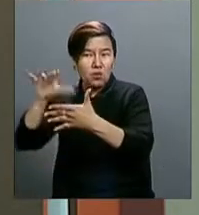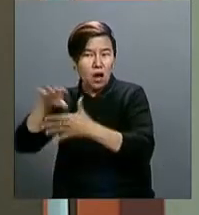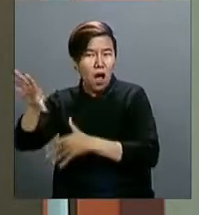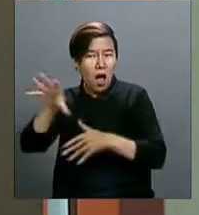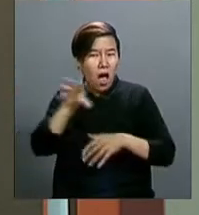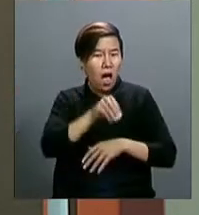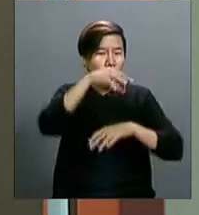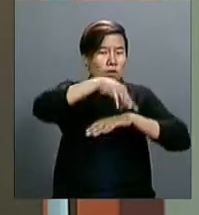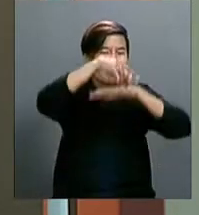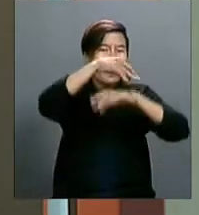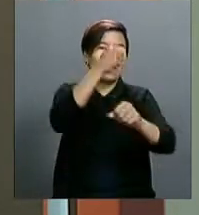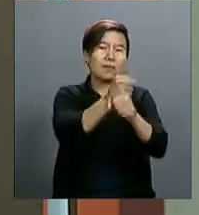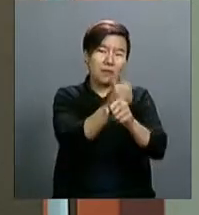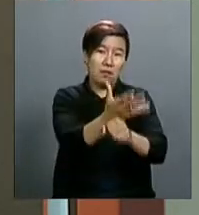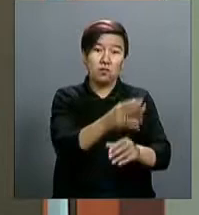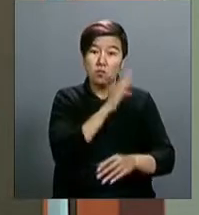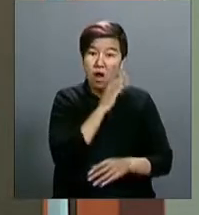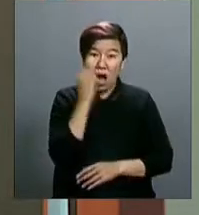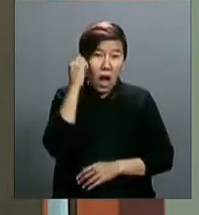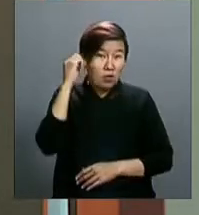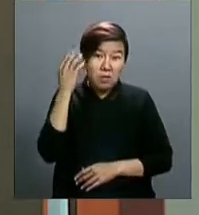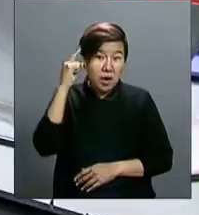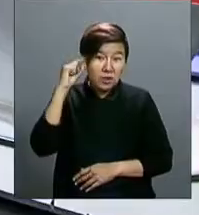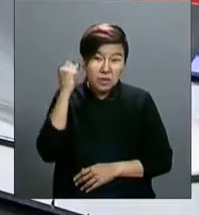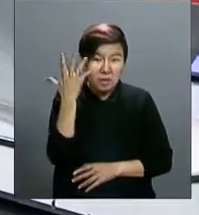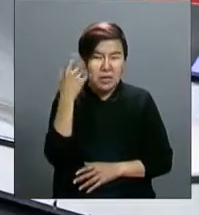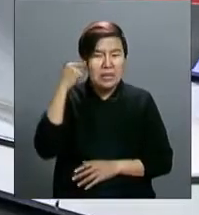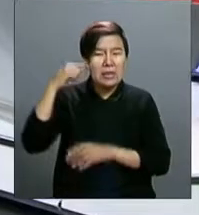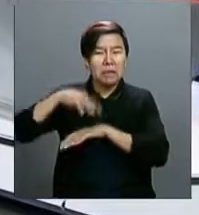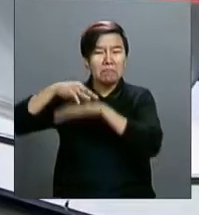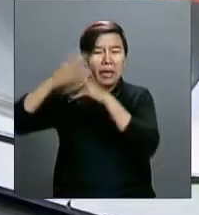าคนที่ไม่เข้าใจก็ดูว่าอาจจะอยู่ยากก็ได้นะคะ ค่ะขอบคุณค่ะคุณสวัสดิ์